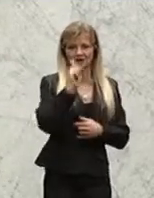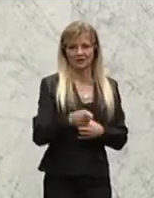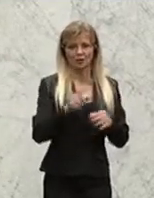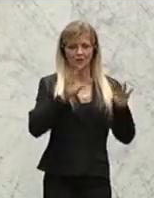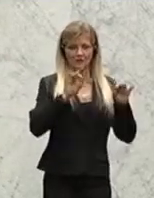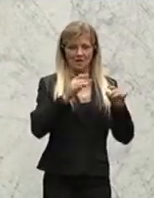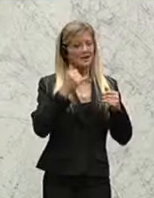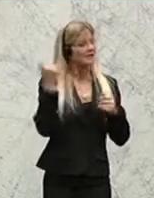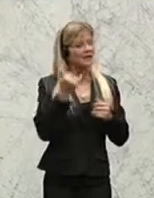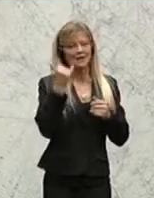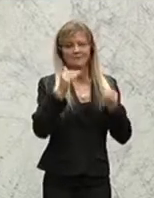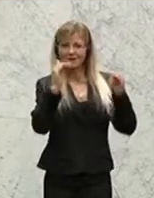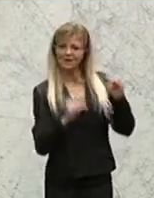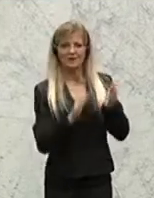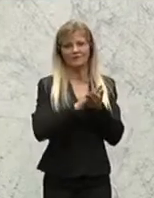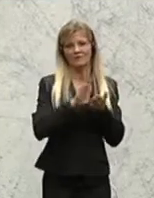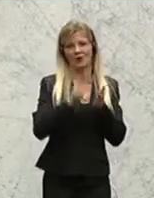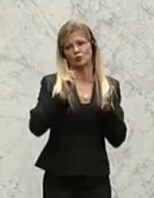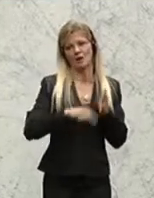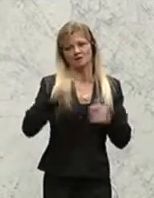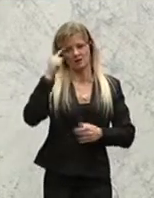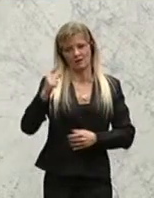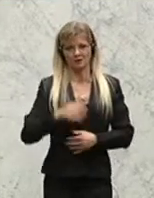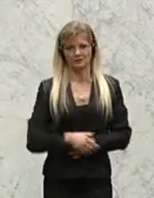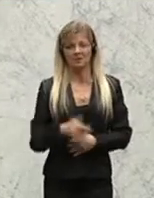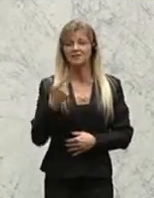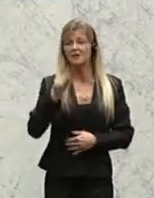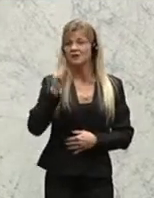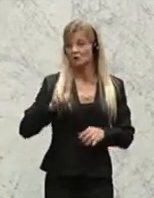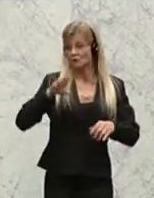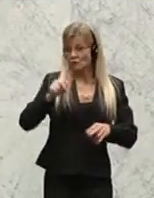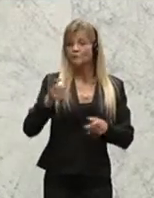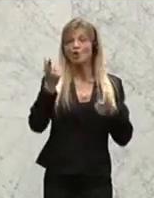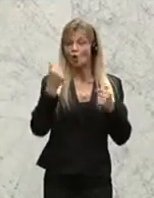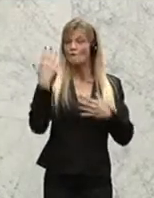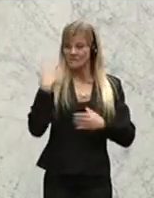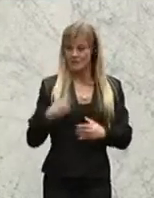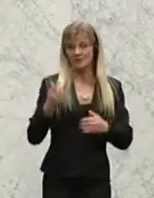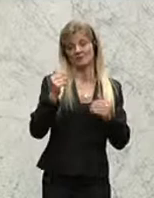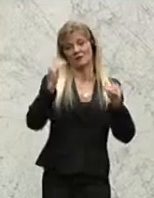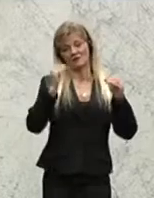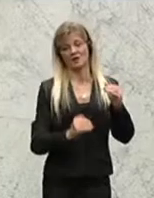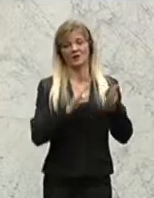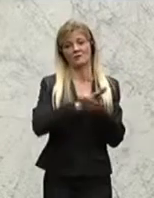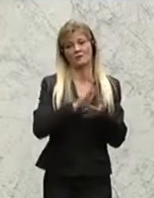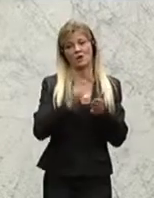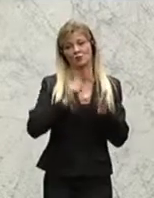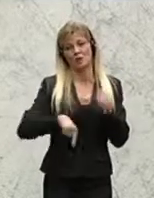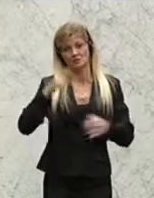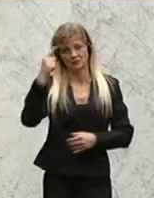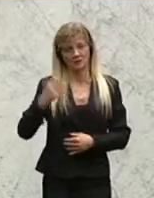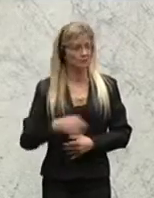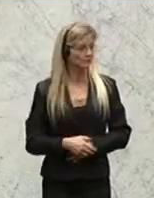Vollzug unterschritten wurde. 2015 wird es abermals unterschritten. Zur Sicherung des